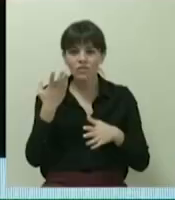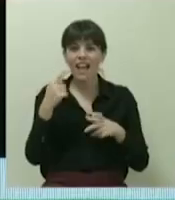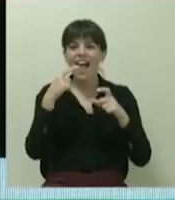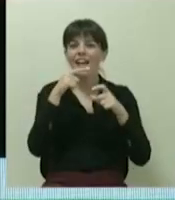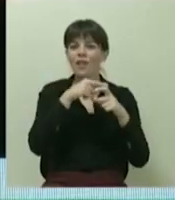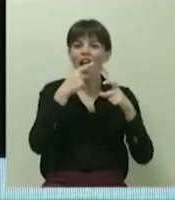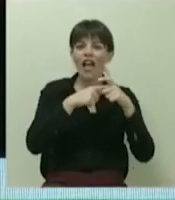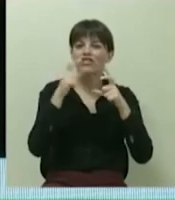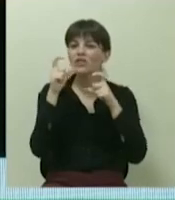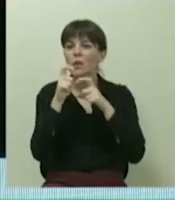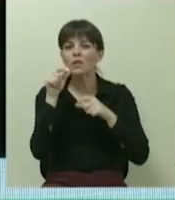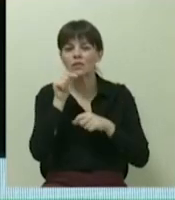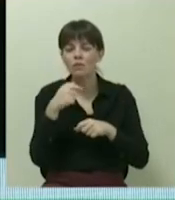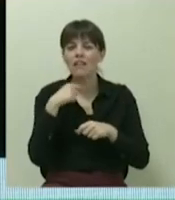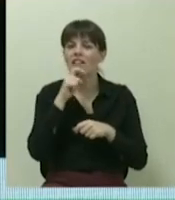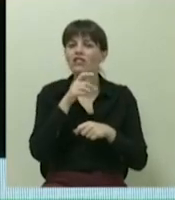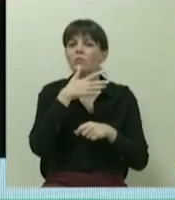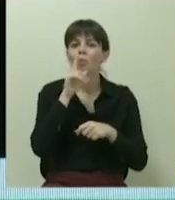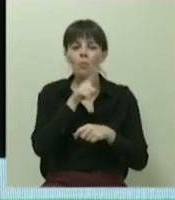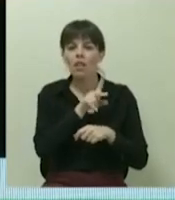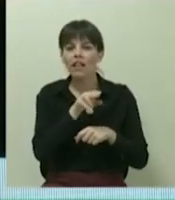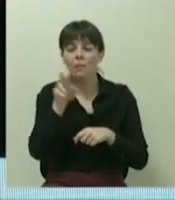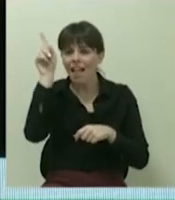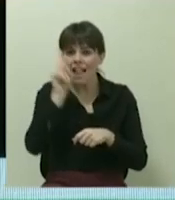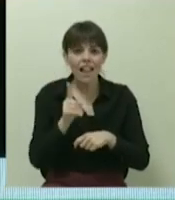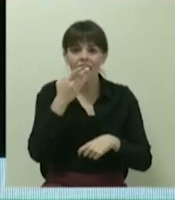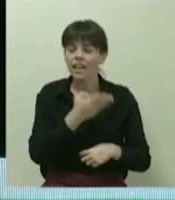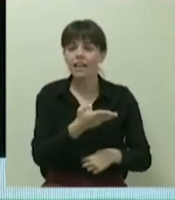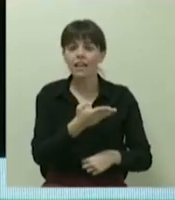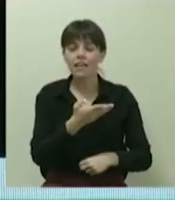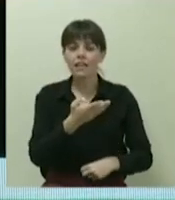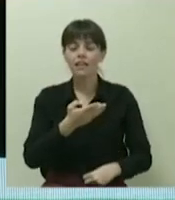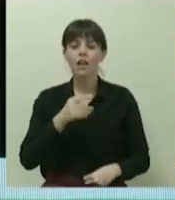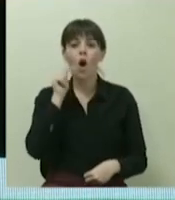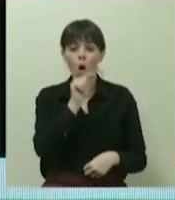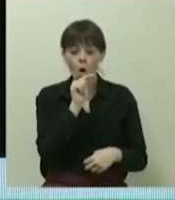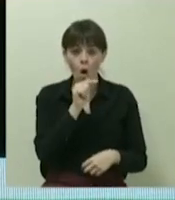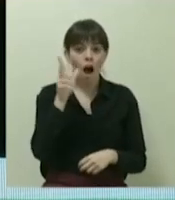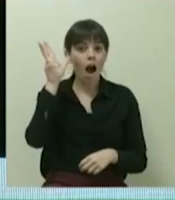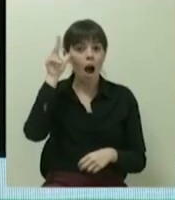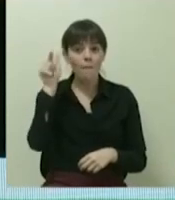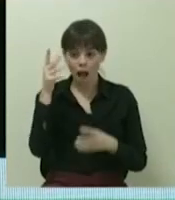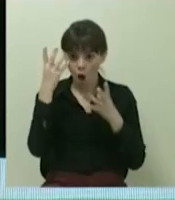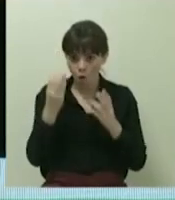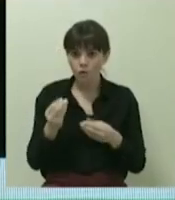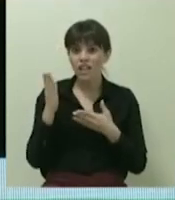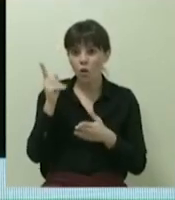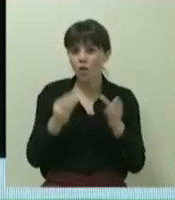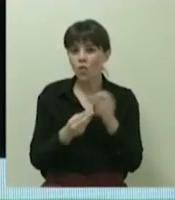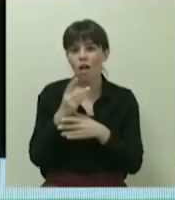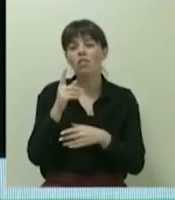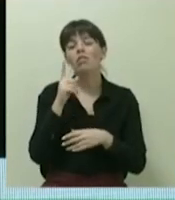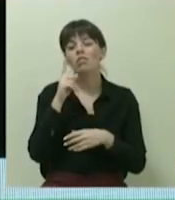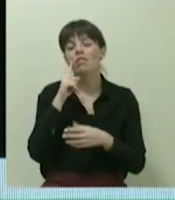Sözlük ben yanlış bilmiyorsam dünyada o tip şeylerin ilki. Yani o Amerika'da olsaydı onu kuran adam